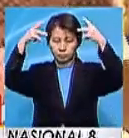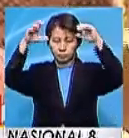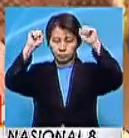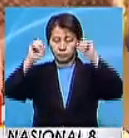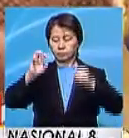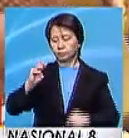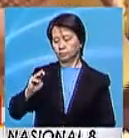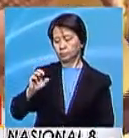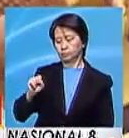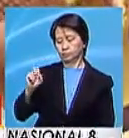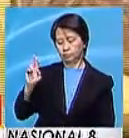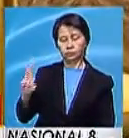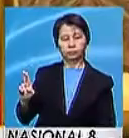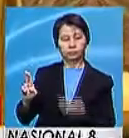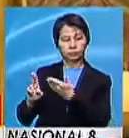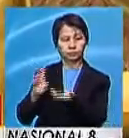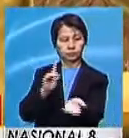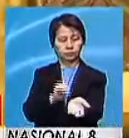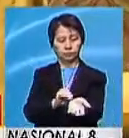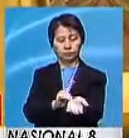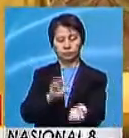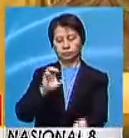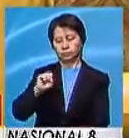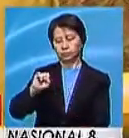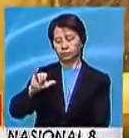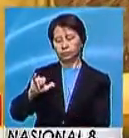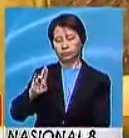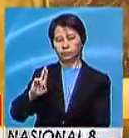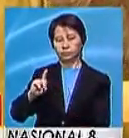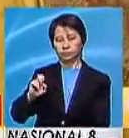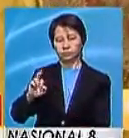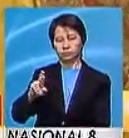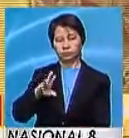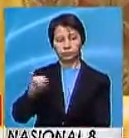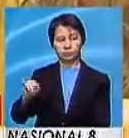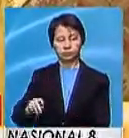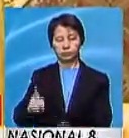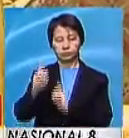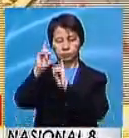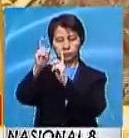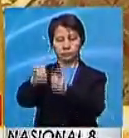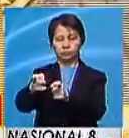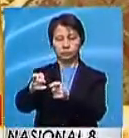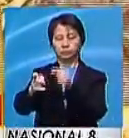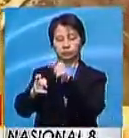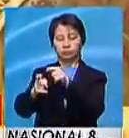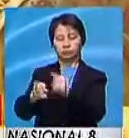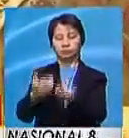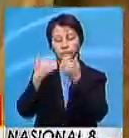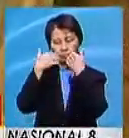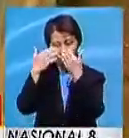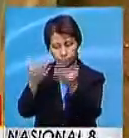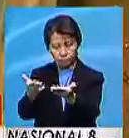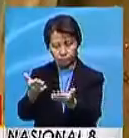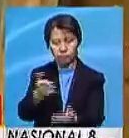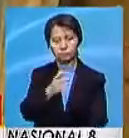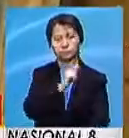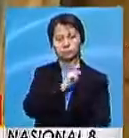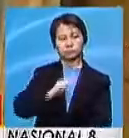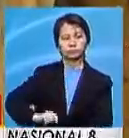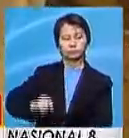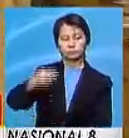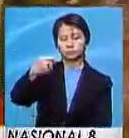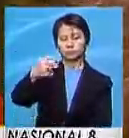MSU Profesor Tan Sri Dr. Muhammad Syukri Abdul Yajid berkata, anugerah berkenaan merupakan penghargaan kepada Tuanku Abdul